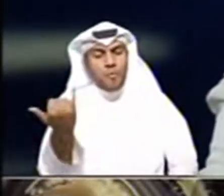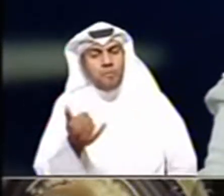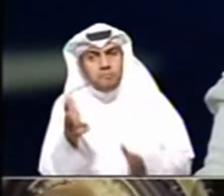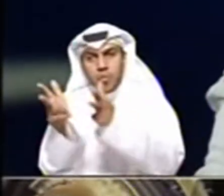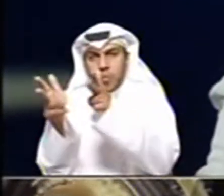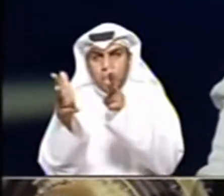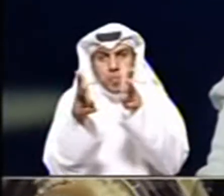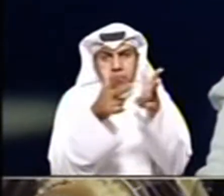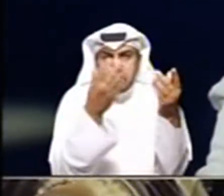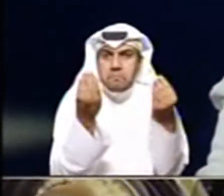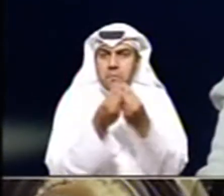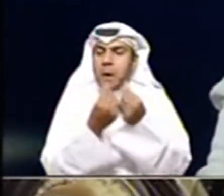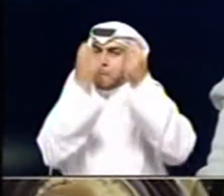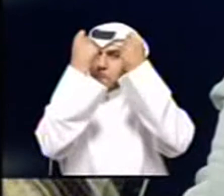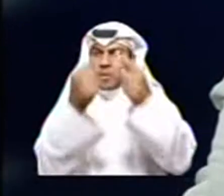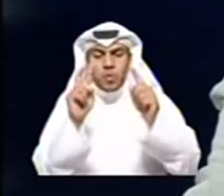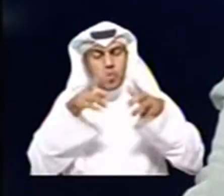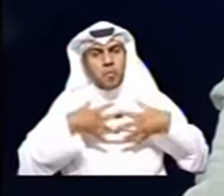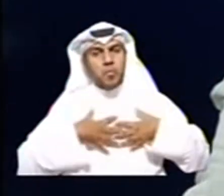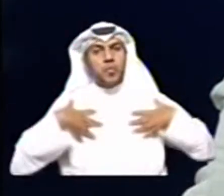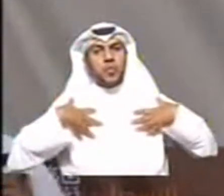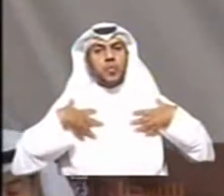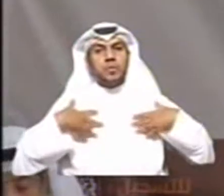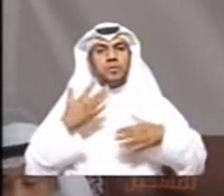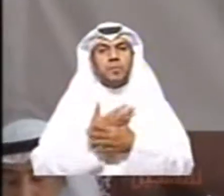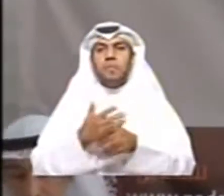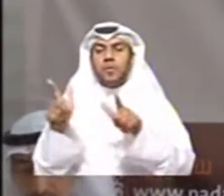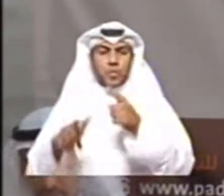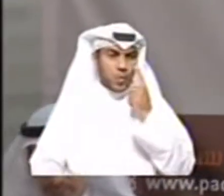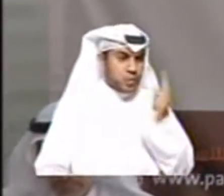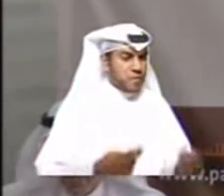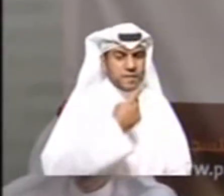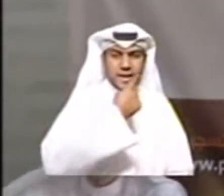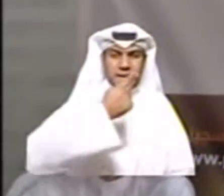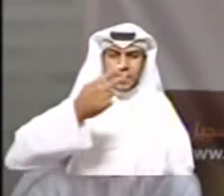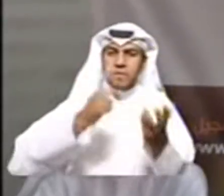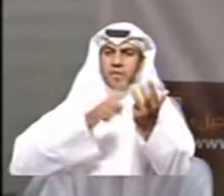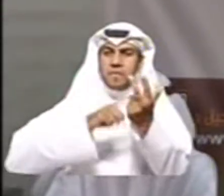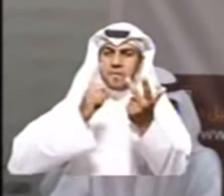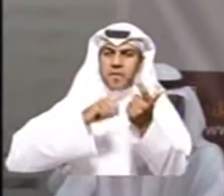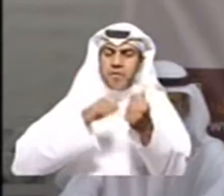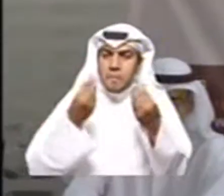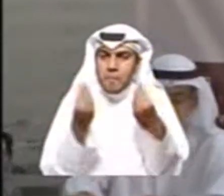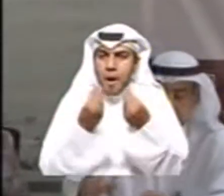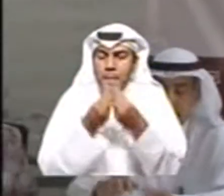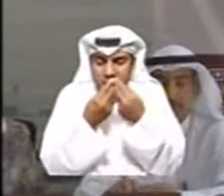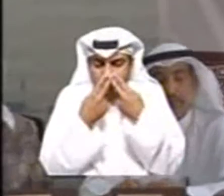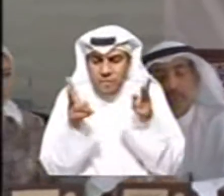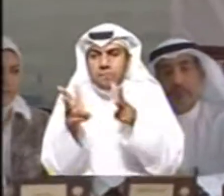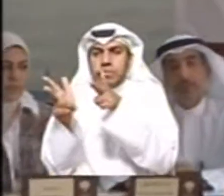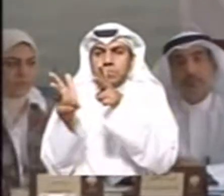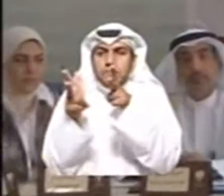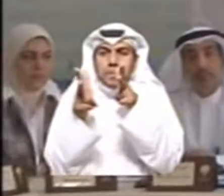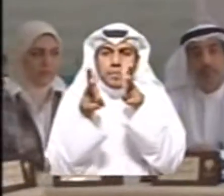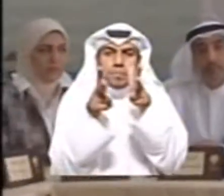وأهميتها. وإذا بغيت أتكلم عن الحملة وتفاصيلها وأهمية هذه الحملة بالنسبة حق المعاقين، إحنا